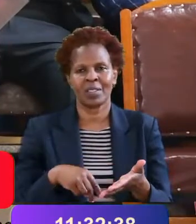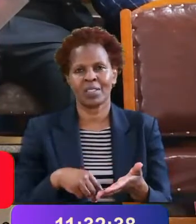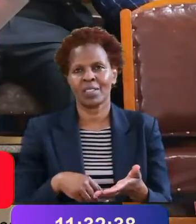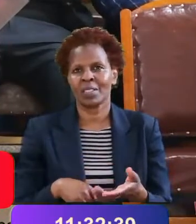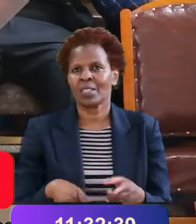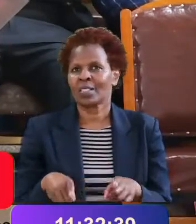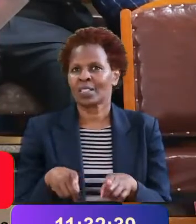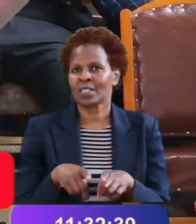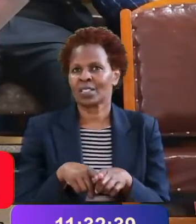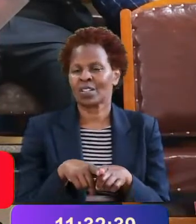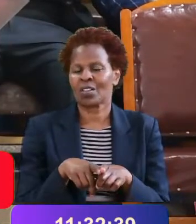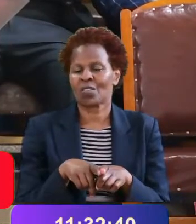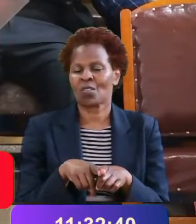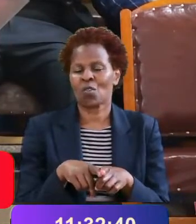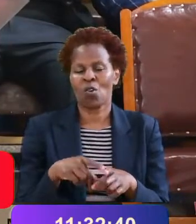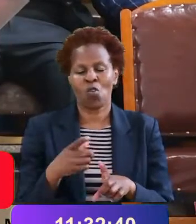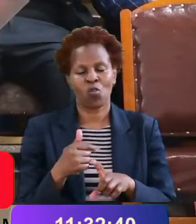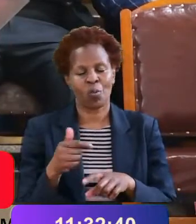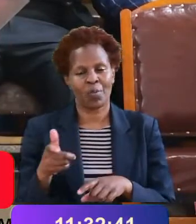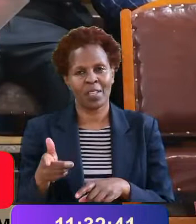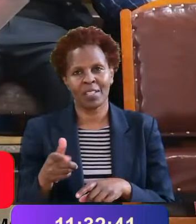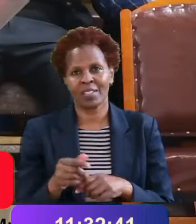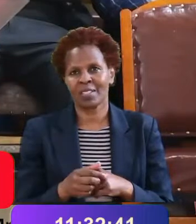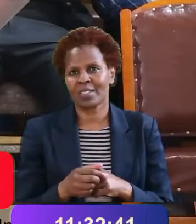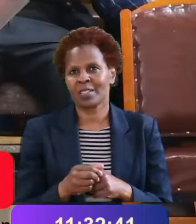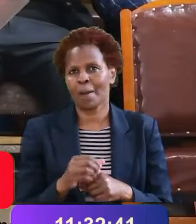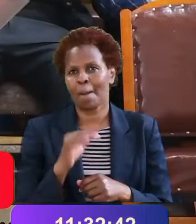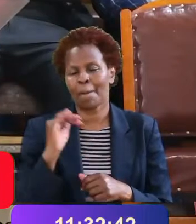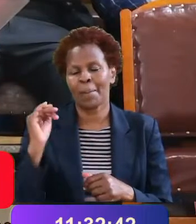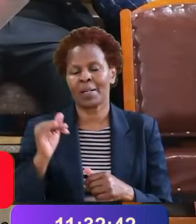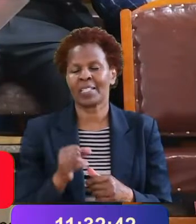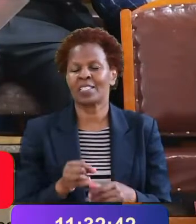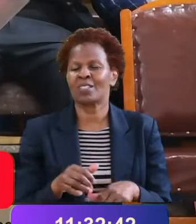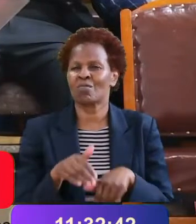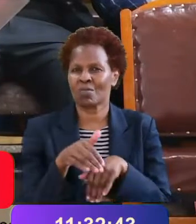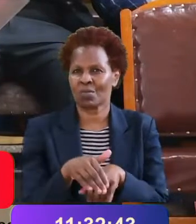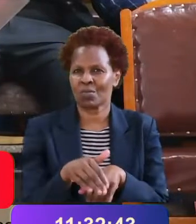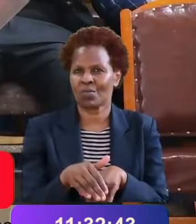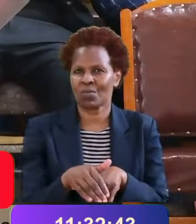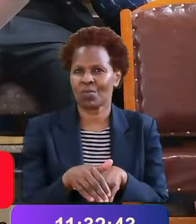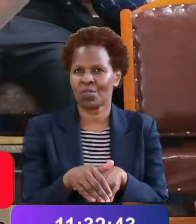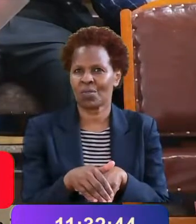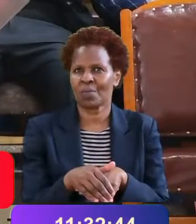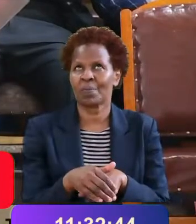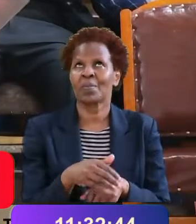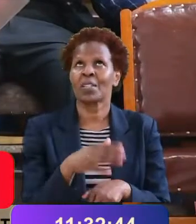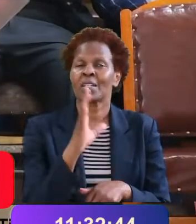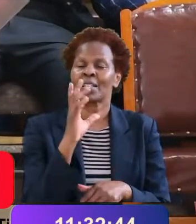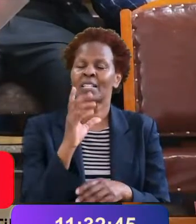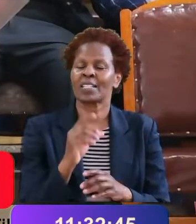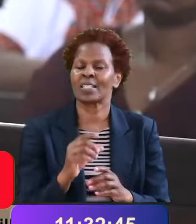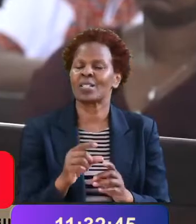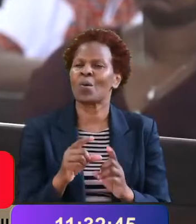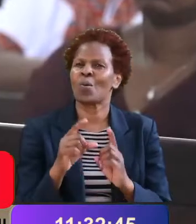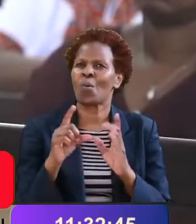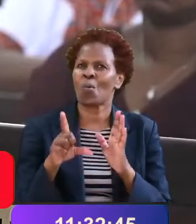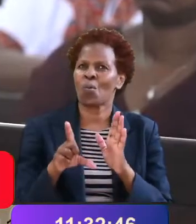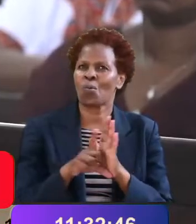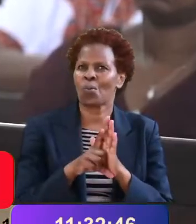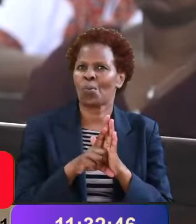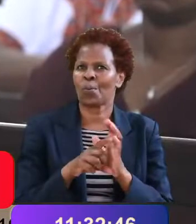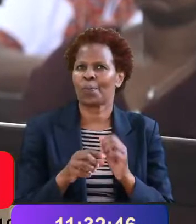huyu mtumishi wa Mungu, ni kufuata maagizo ya Roho